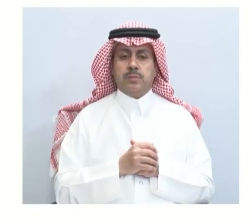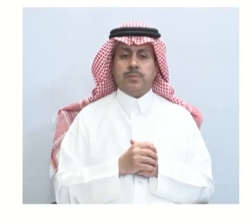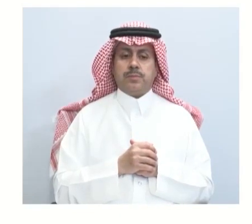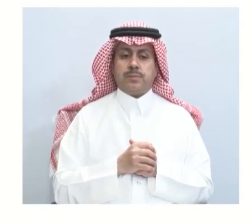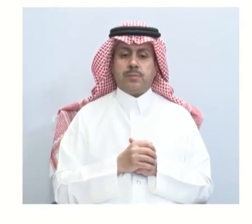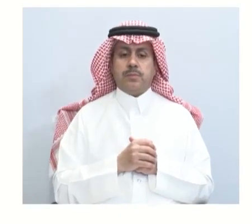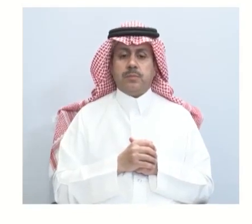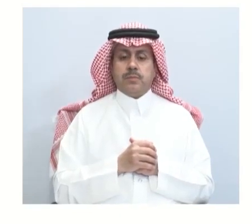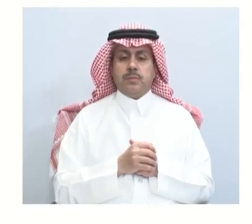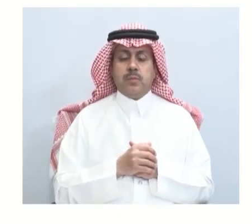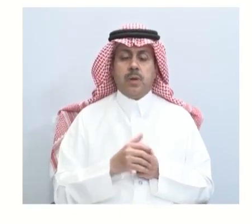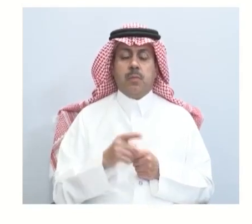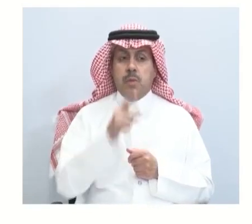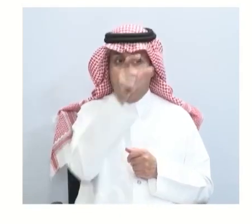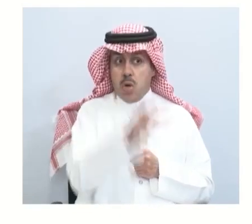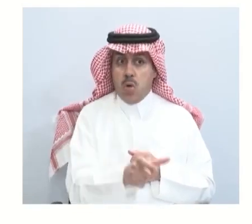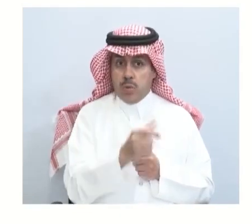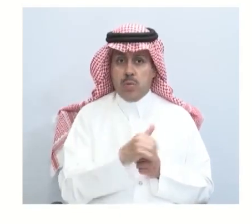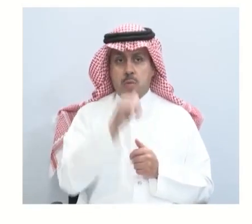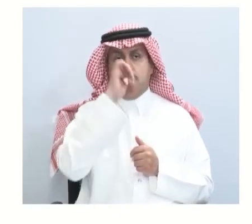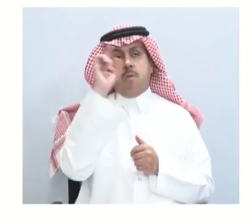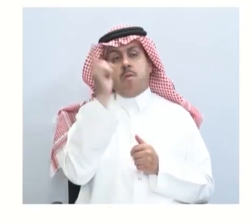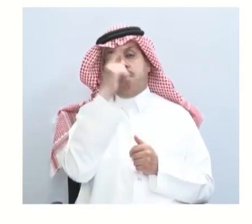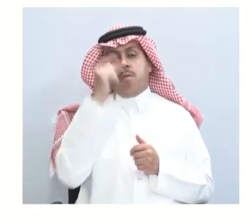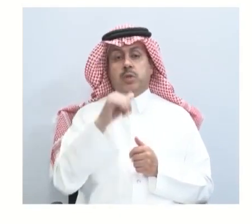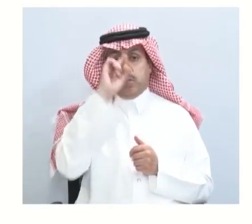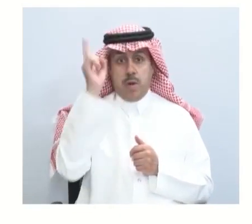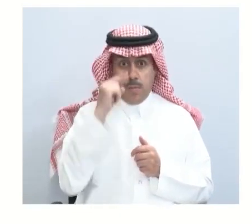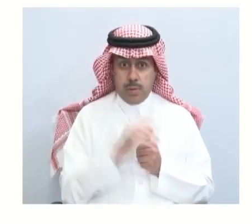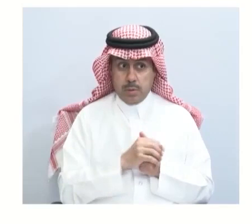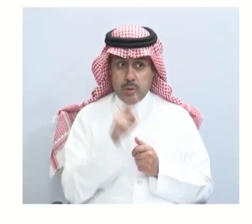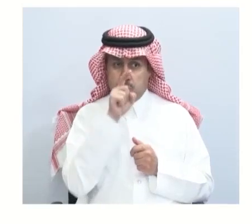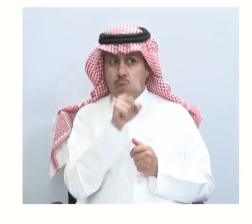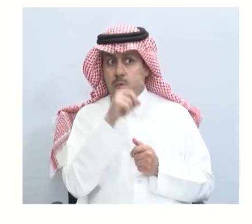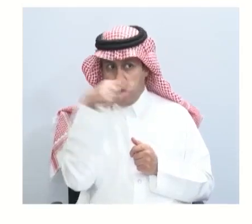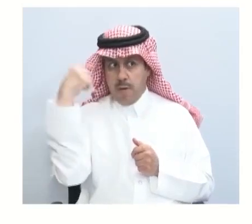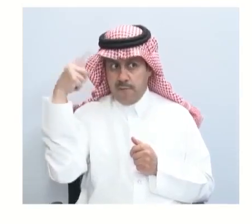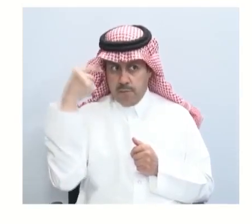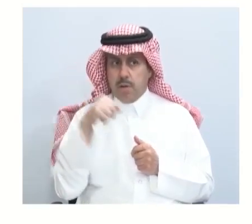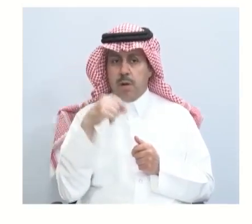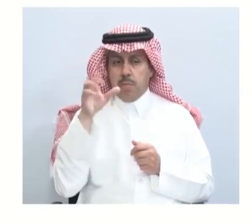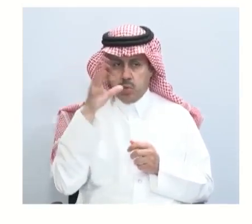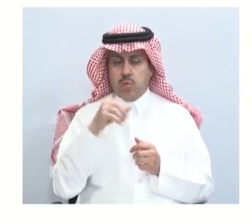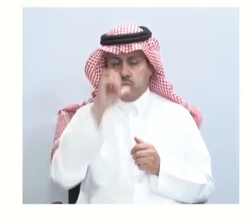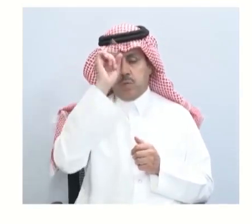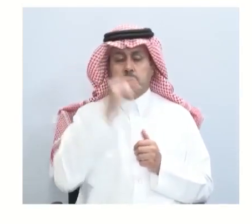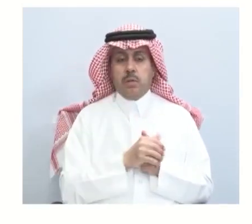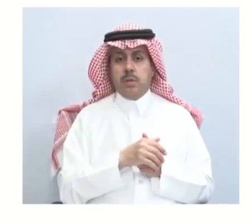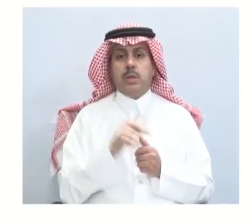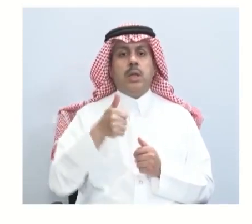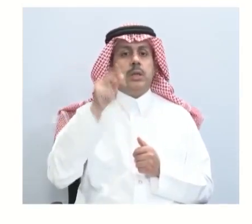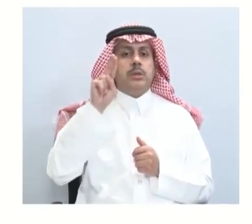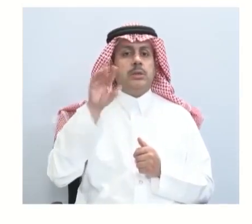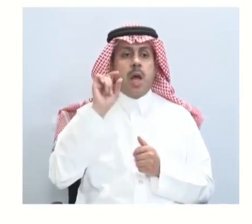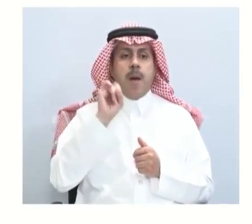ذلكم الذي يشرب ويحكم هل نقول شرب خمرا او ماء ما رايكم سنتم اهام بشرب